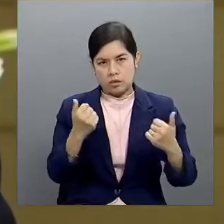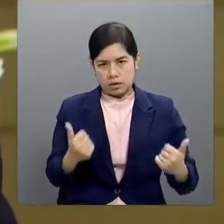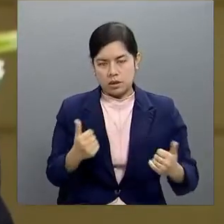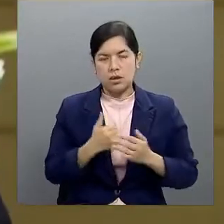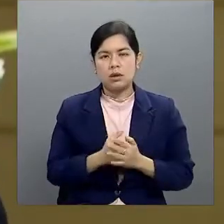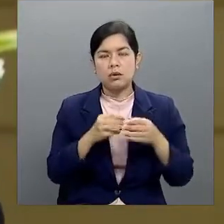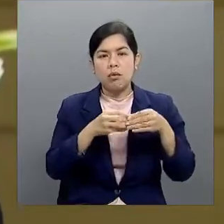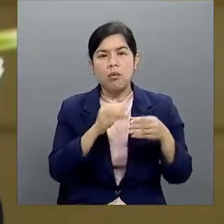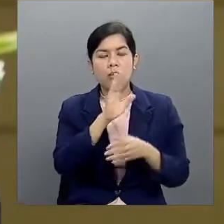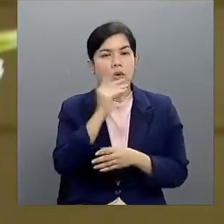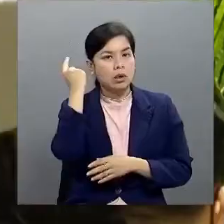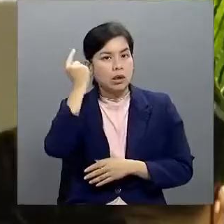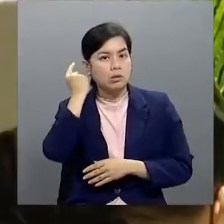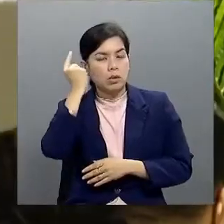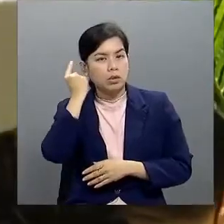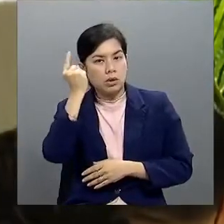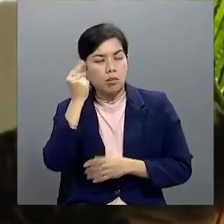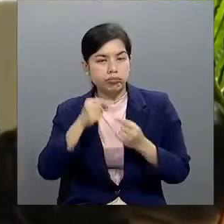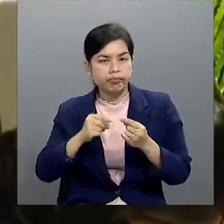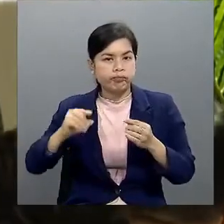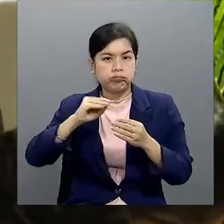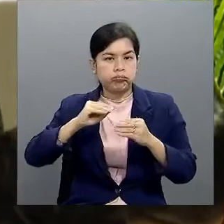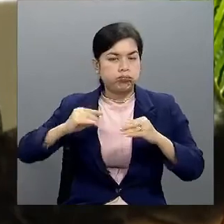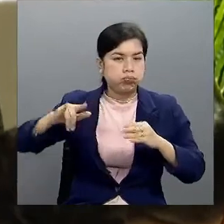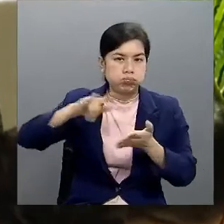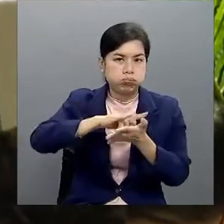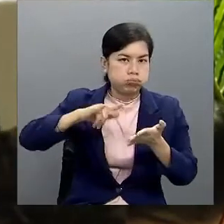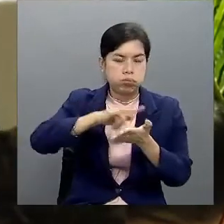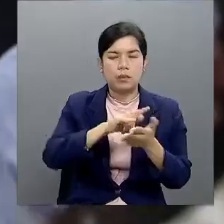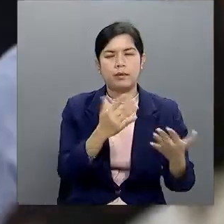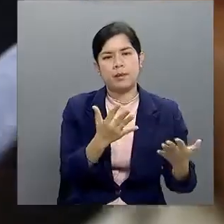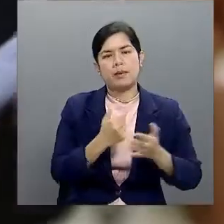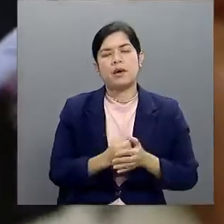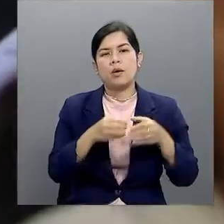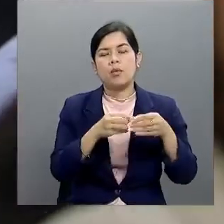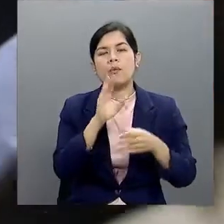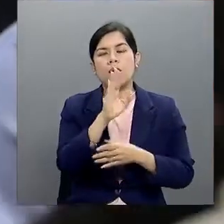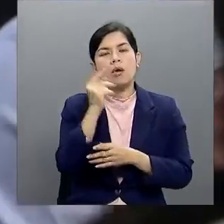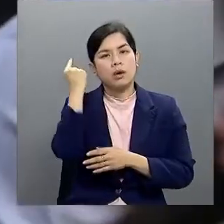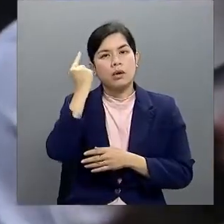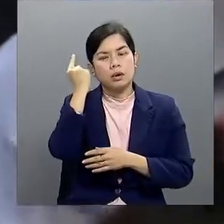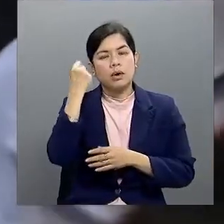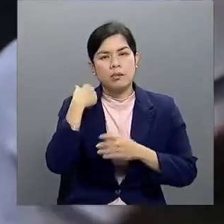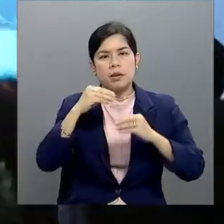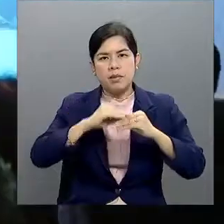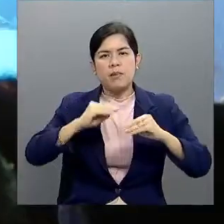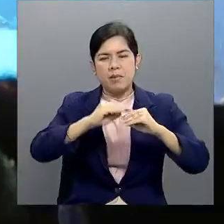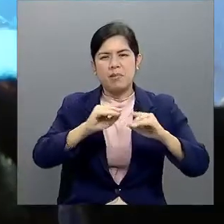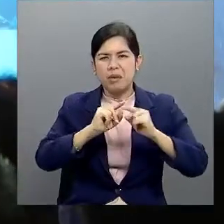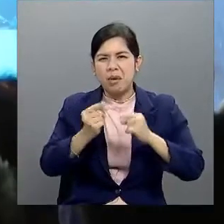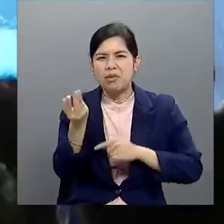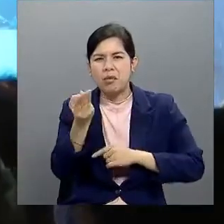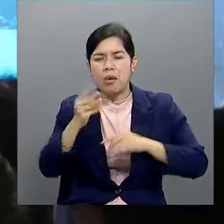กลับมาค่ะส่วนนักท่องเที่ยวไทยที่มาเที่ยวภูเก็ตในขณะนี้แม้จะเพิ่มขึ้นแต่ก็ยังมีจำนวนน้อยเพียงร้อยละ 15เท่านั้น